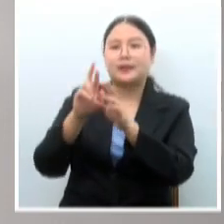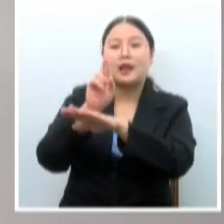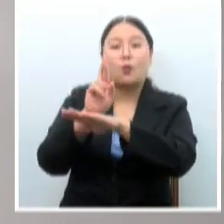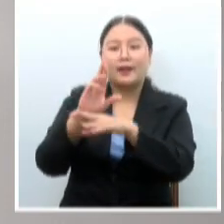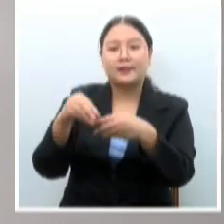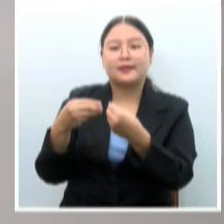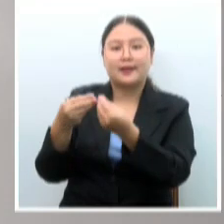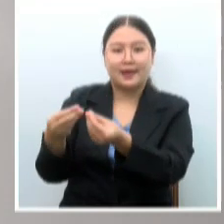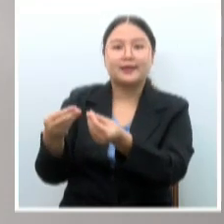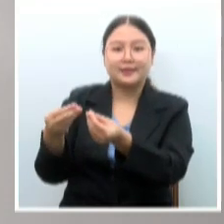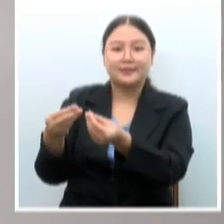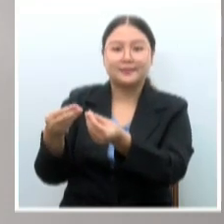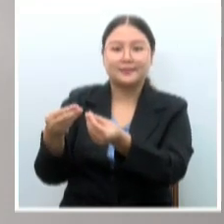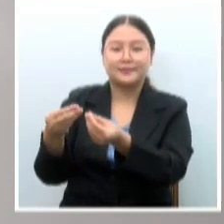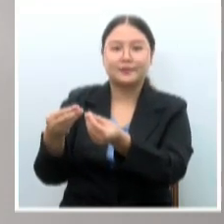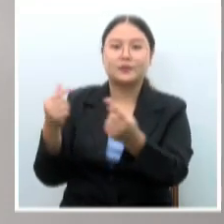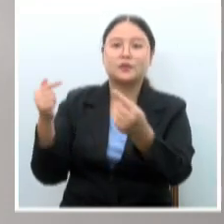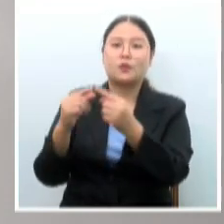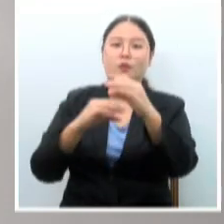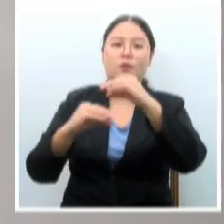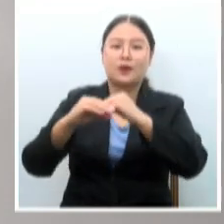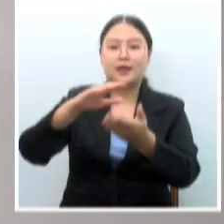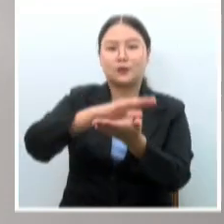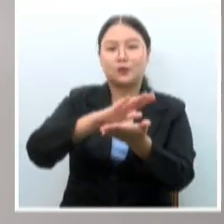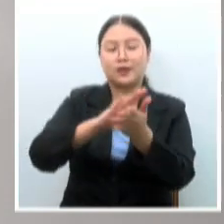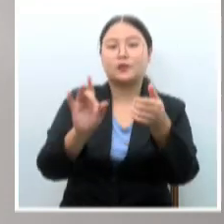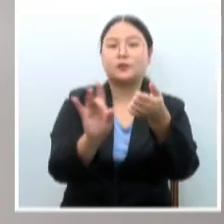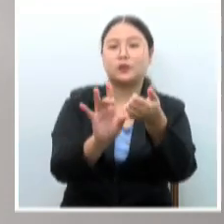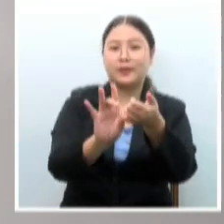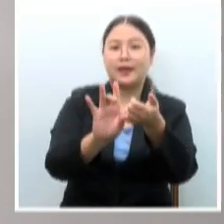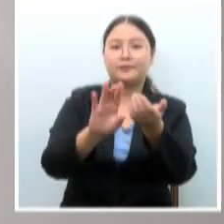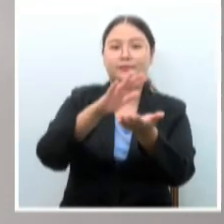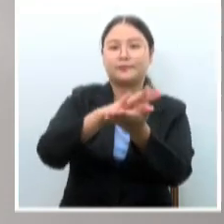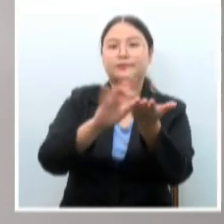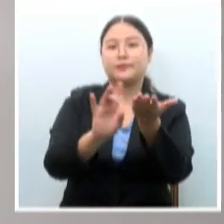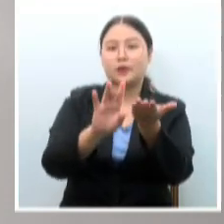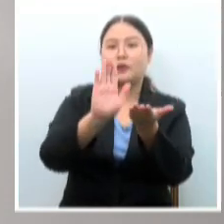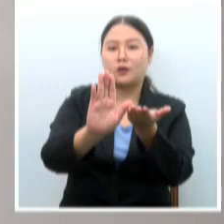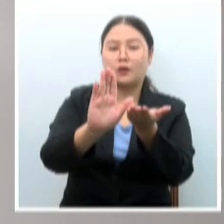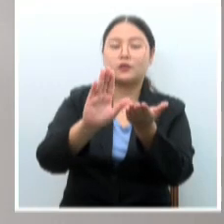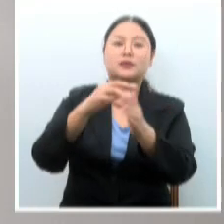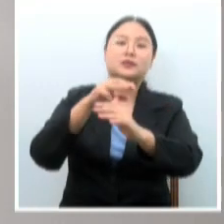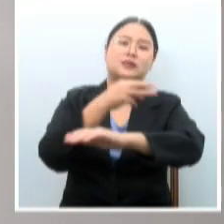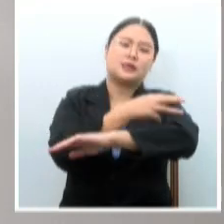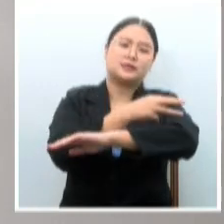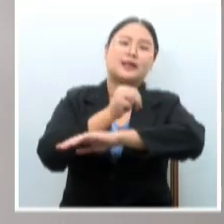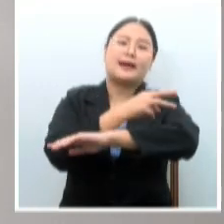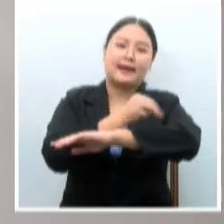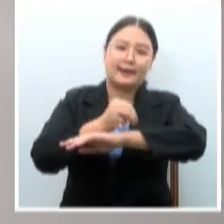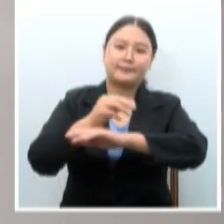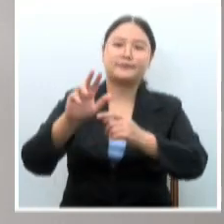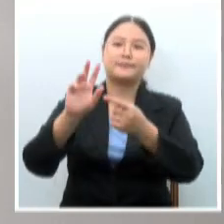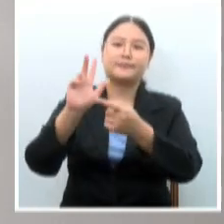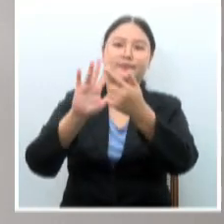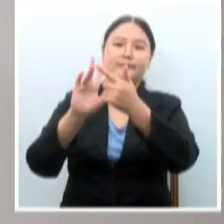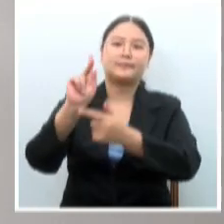กรรมการการศึกษาขั้นพื้นฐานด้วยโครงการโรงเรียนคุณภาพของสำนักงานเขตพื้นที่การศึกษาประถมศึกษามหาสารคามเขต3บรรยากาศจะเป็นอย่าง